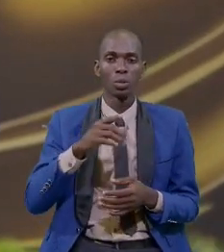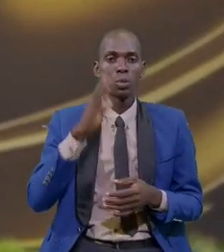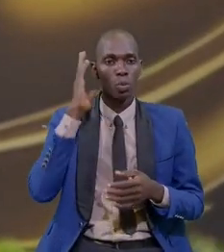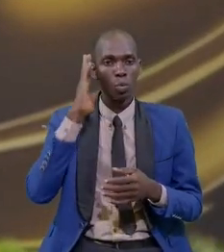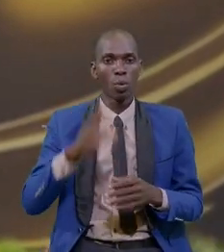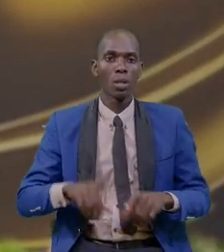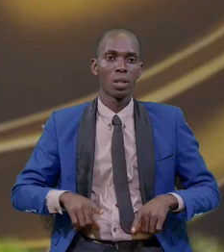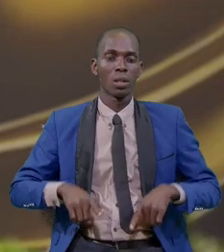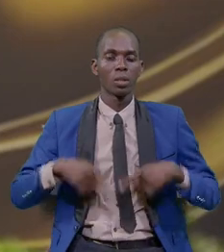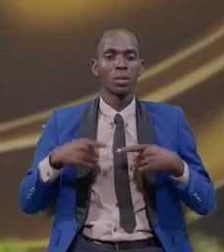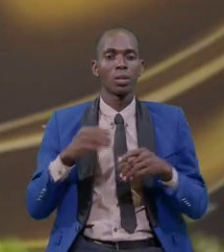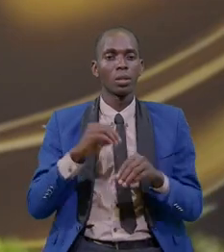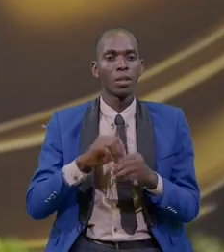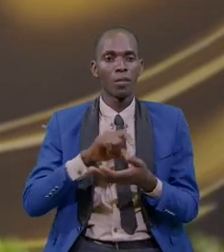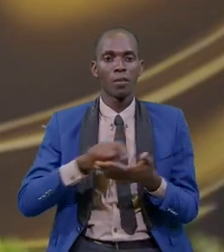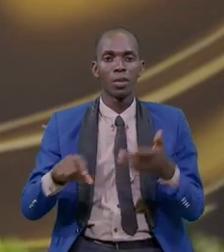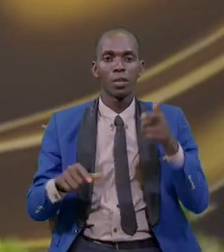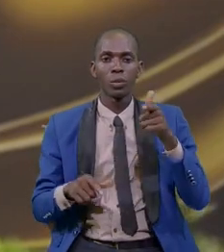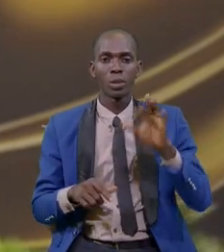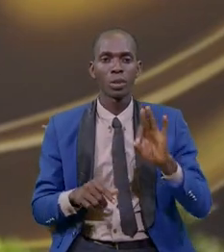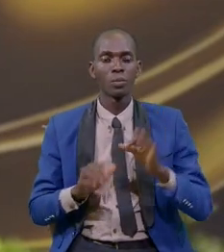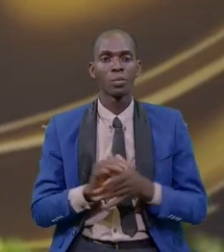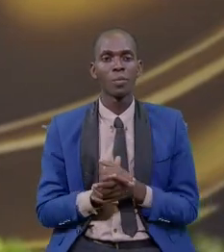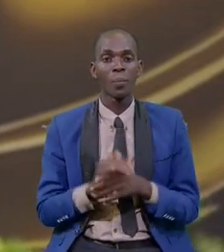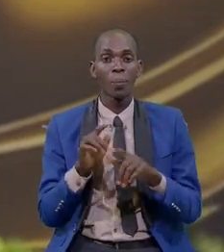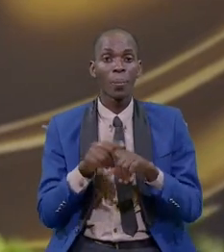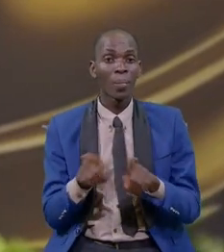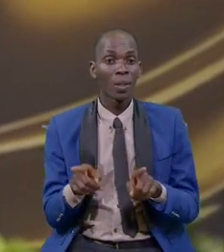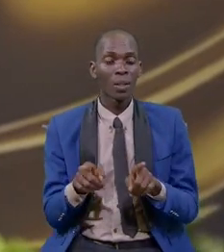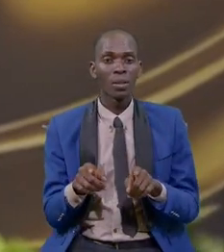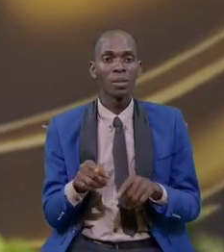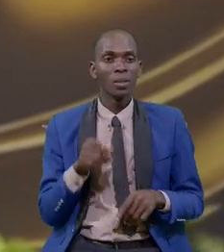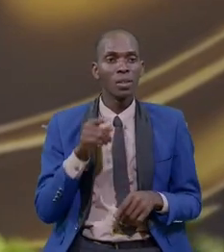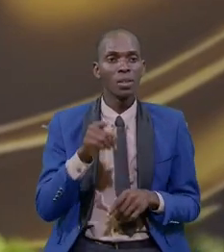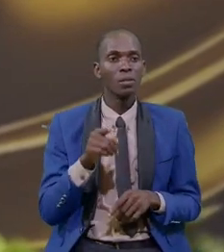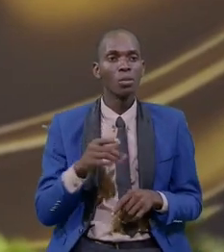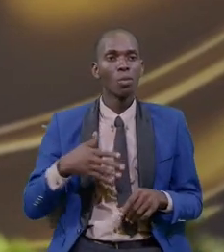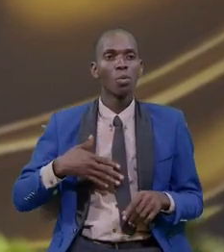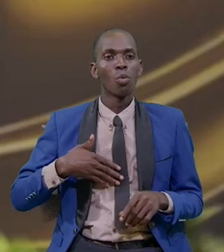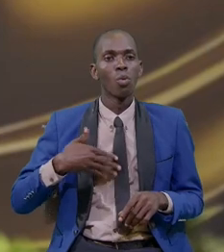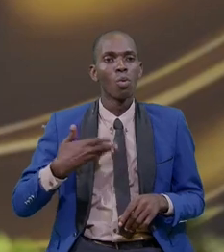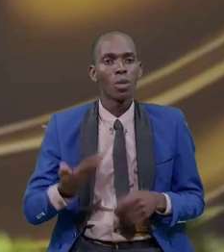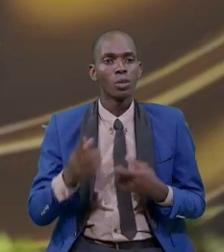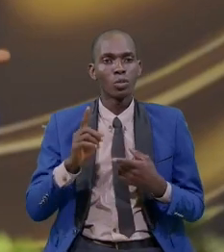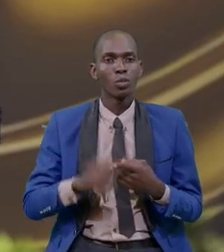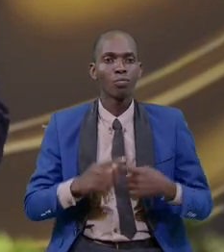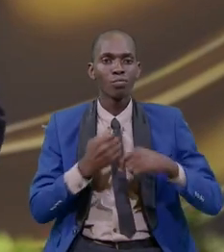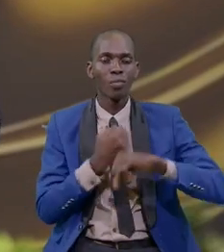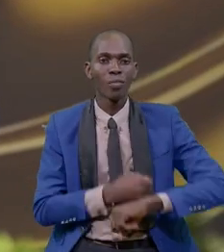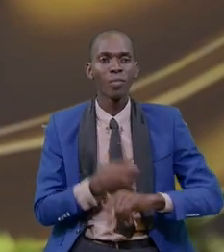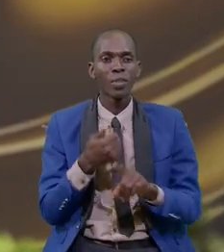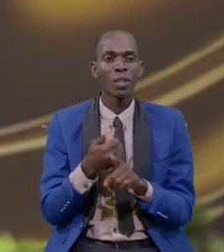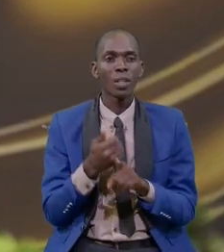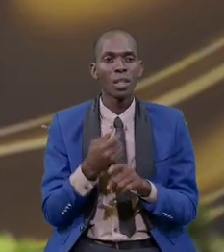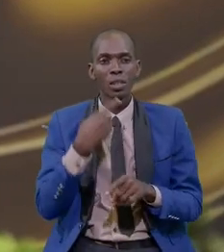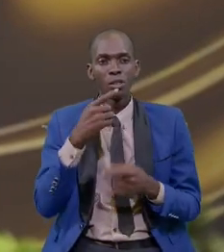Le verset 29. Mais lui, voulant se justifier, dit